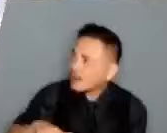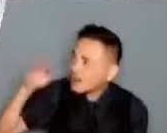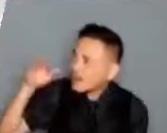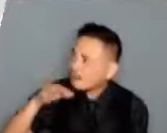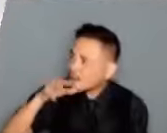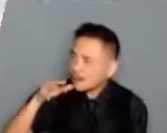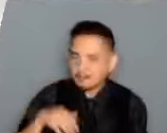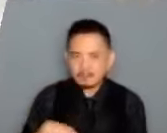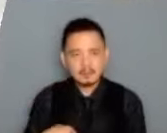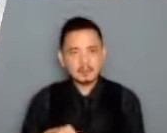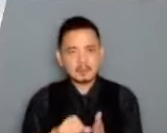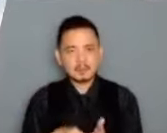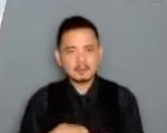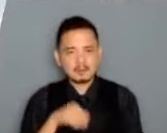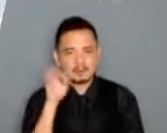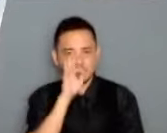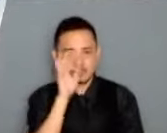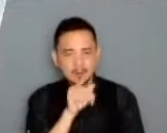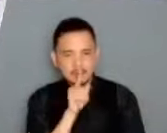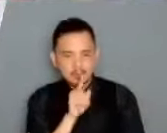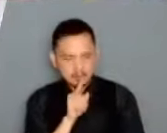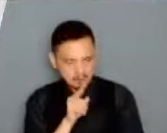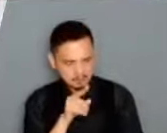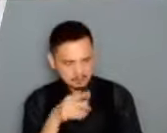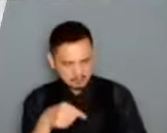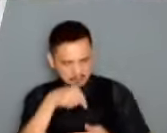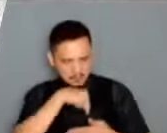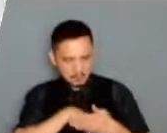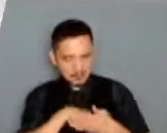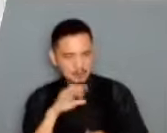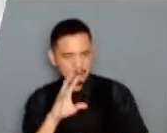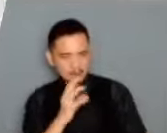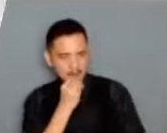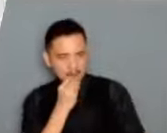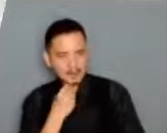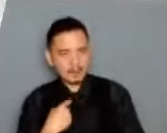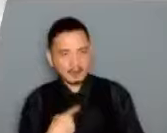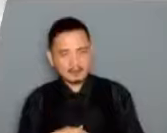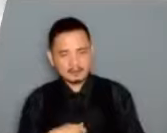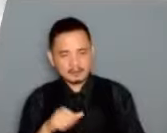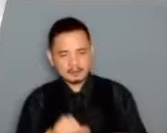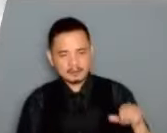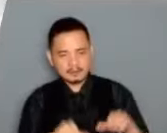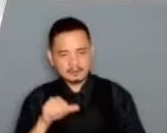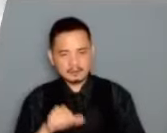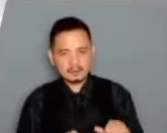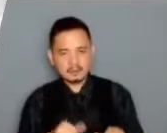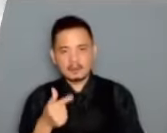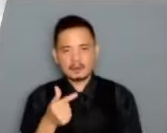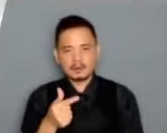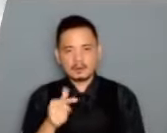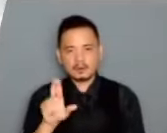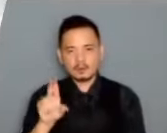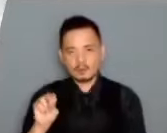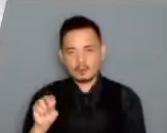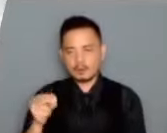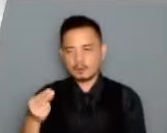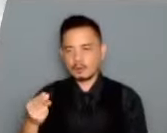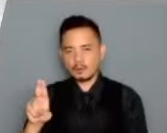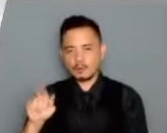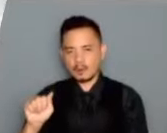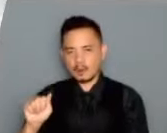may mga duda pa rin kung sino talaga siya ang bagong akusasyon ngayon siya rin ang go ping sa mga dokumentong natanggap ni